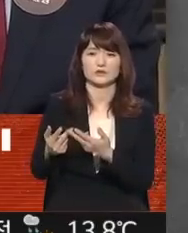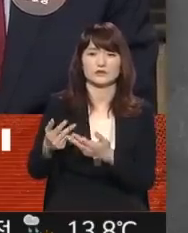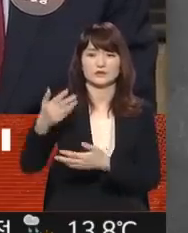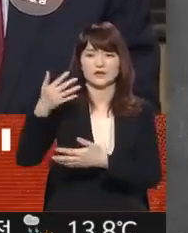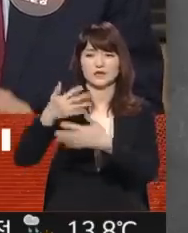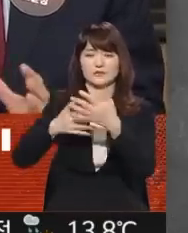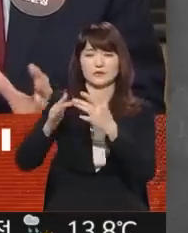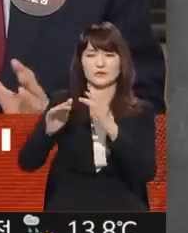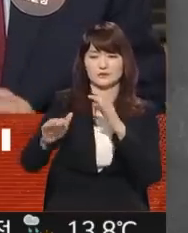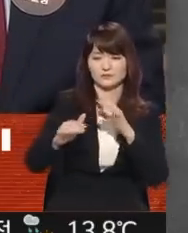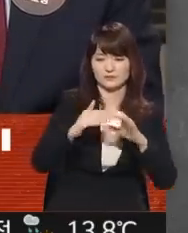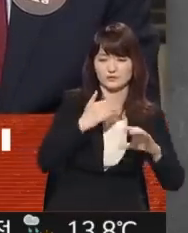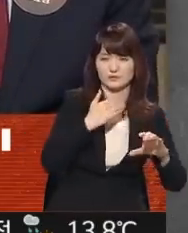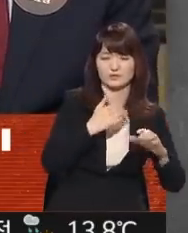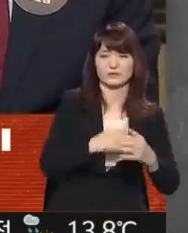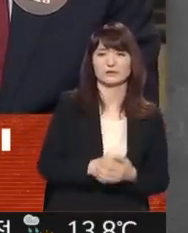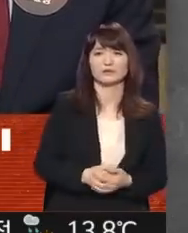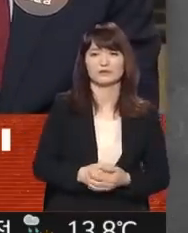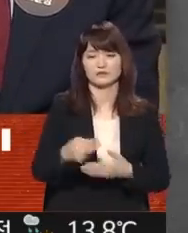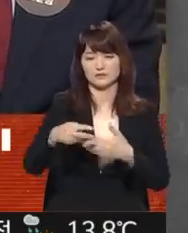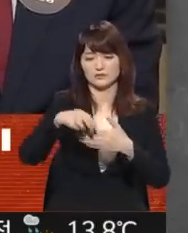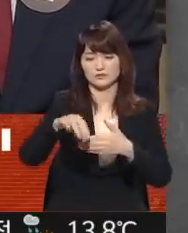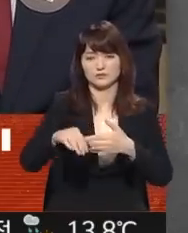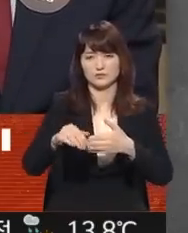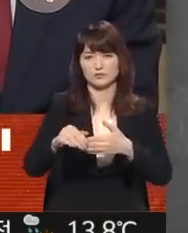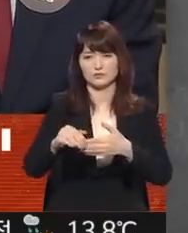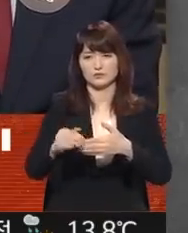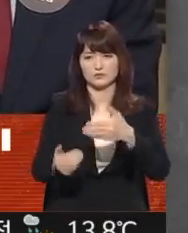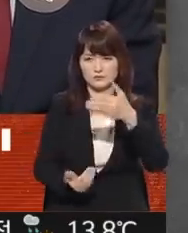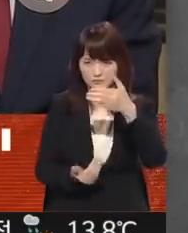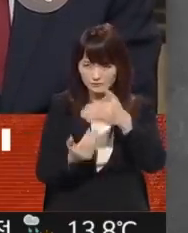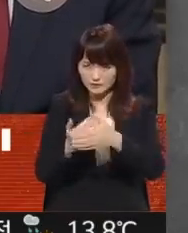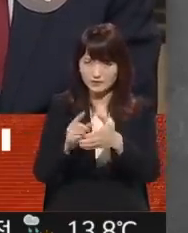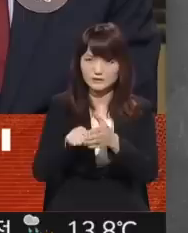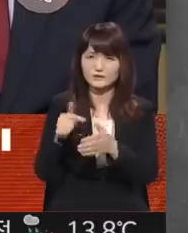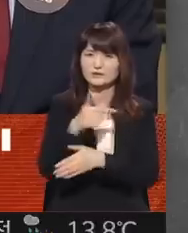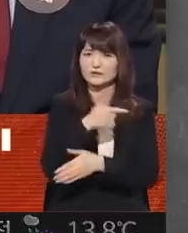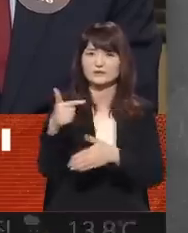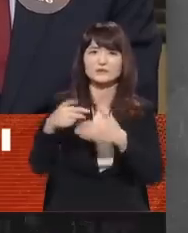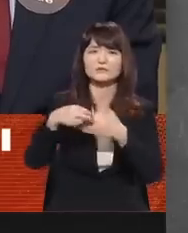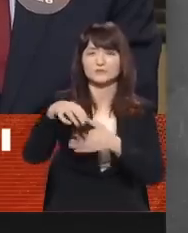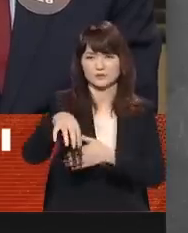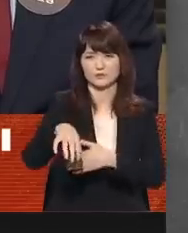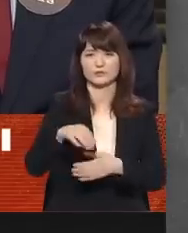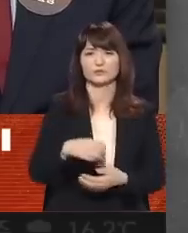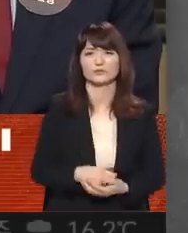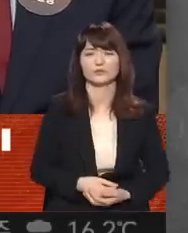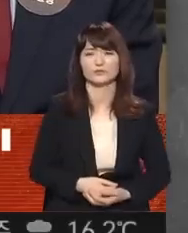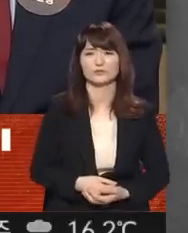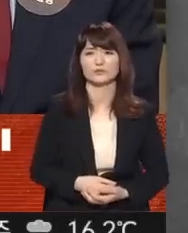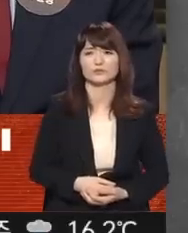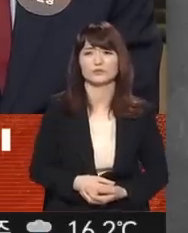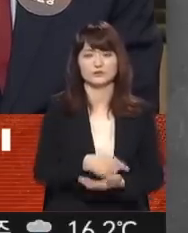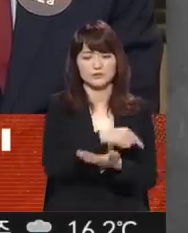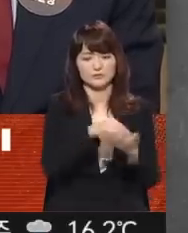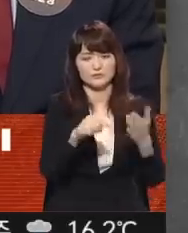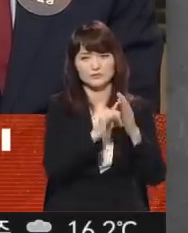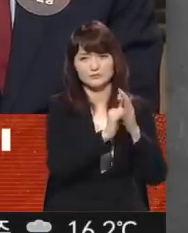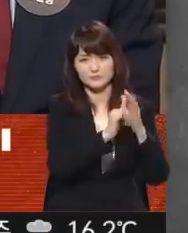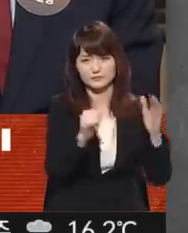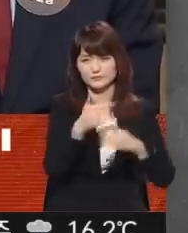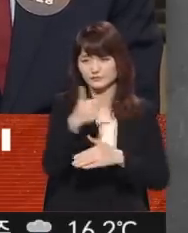그래서 이제 이런 의료 사고가 발생을 했을 때 특히 이제 대형 병원일 경우에는 이제 그 유가족들이